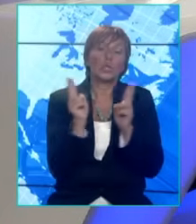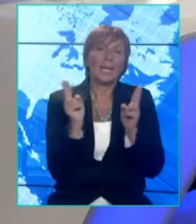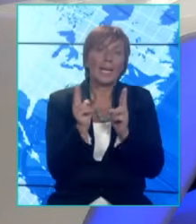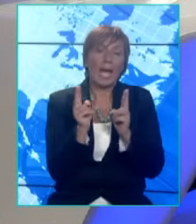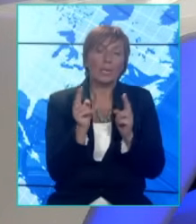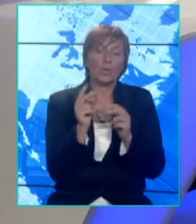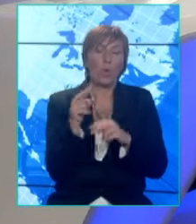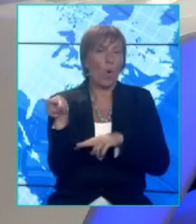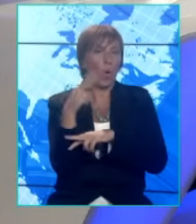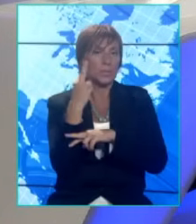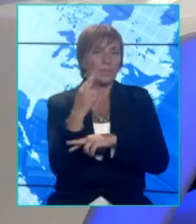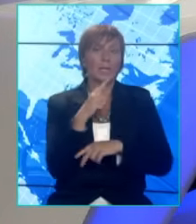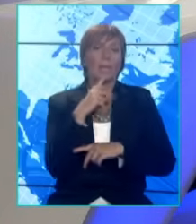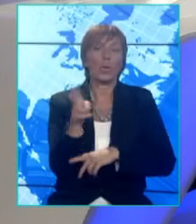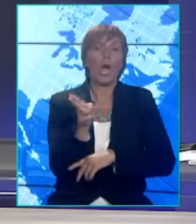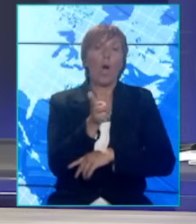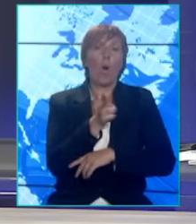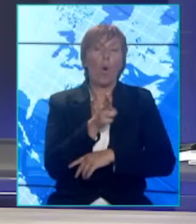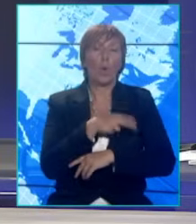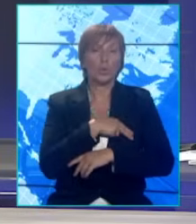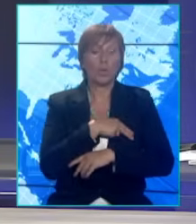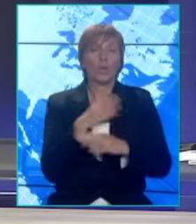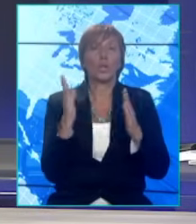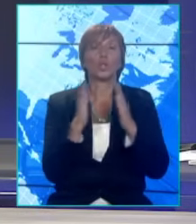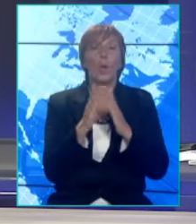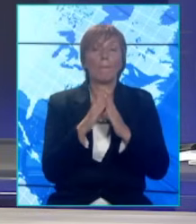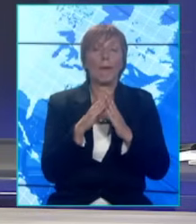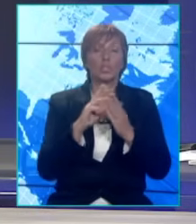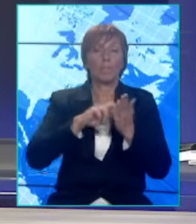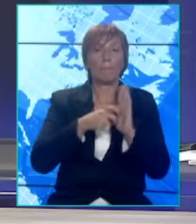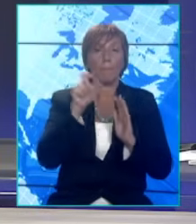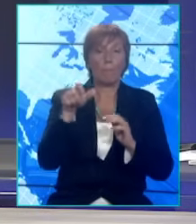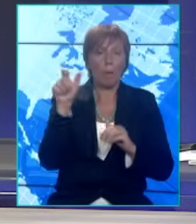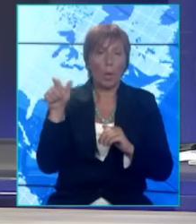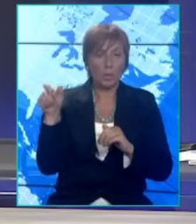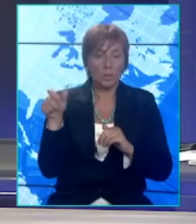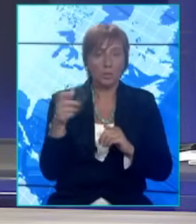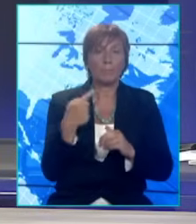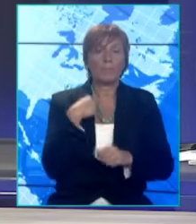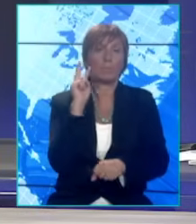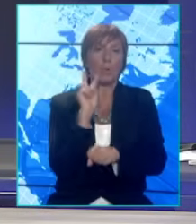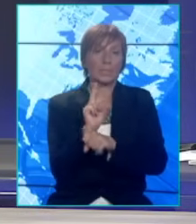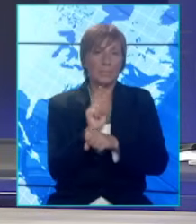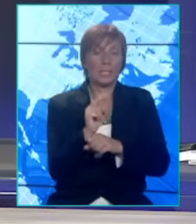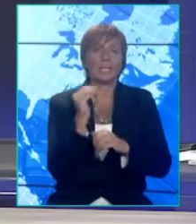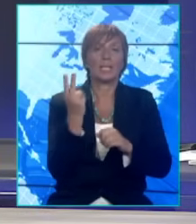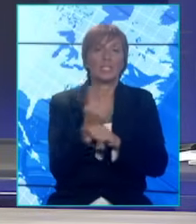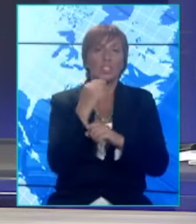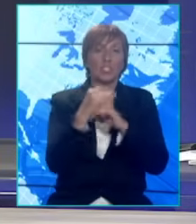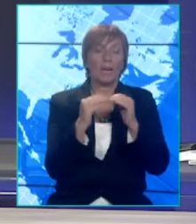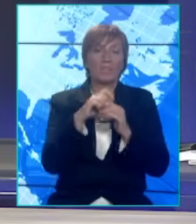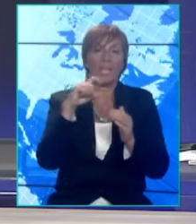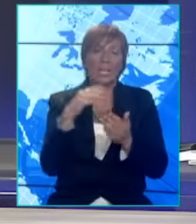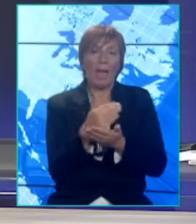na odgovornost domaćih političara kada je u pitanju EU put naše zemlje. Svjedoci smo da su državne institucije na